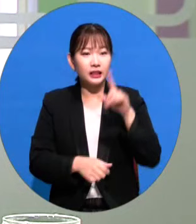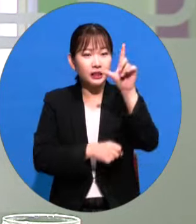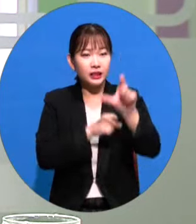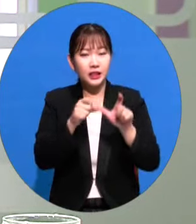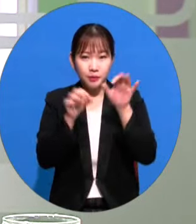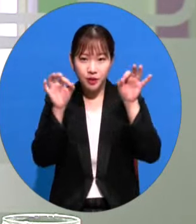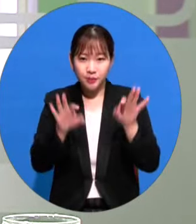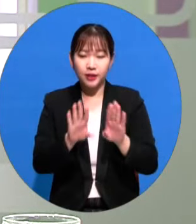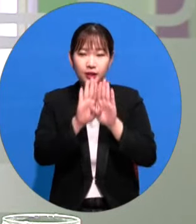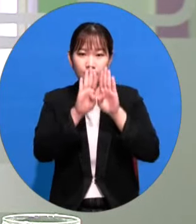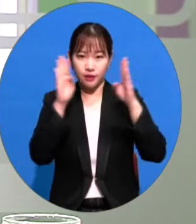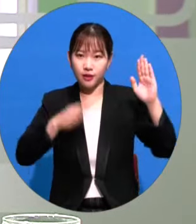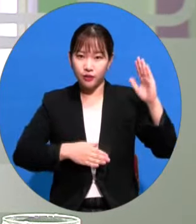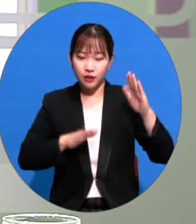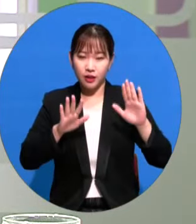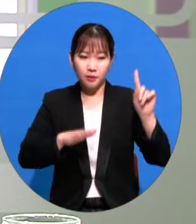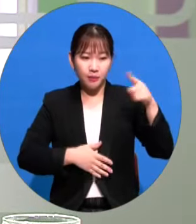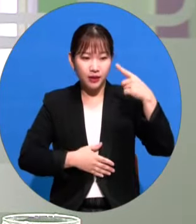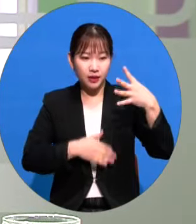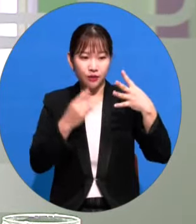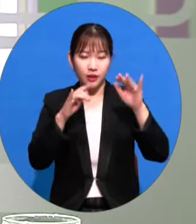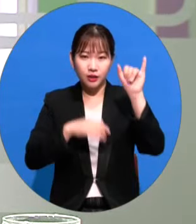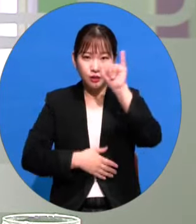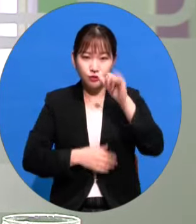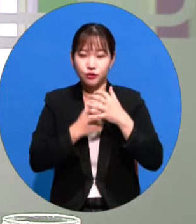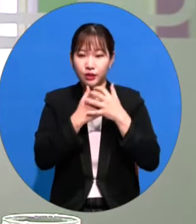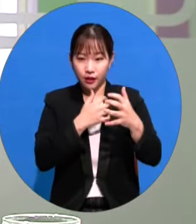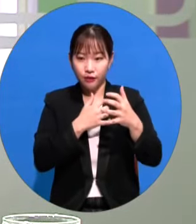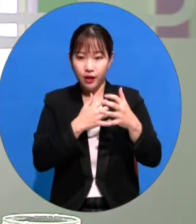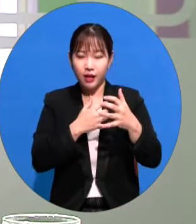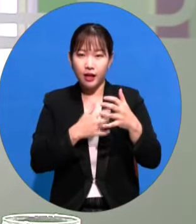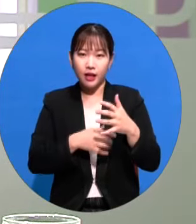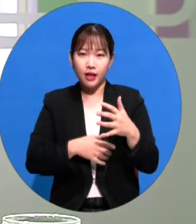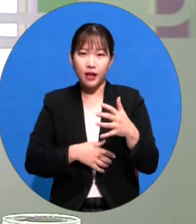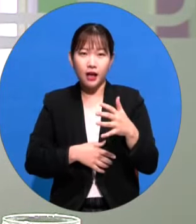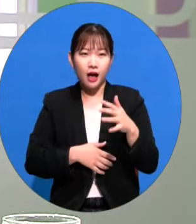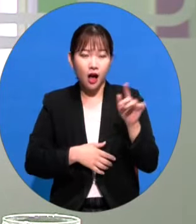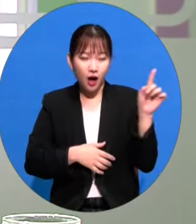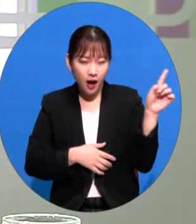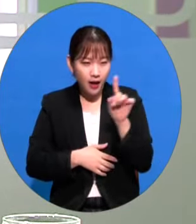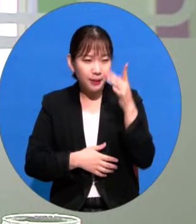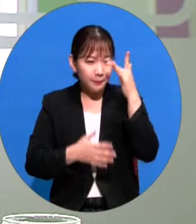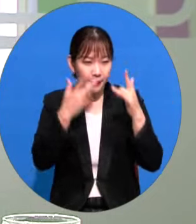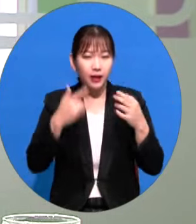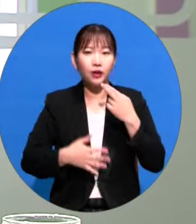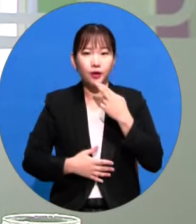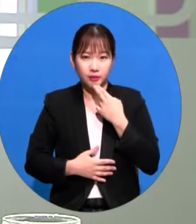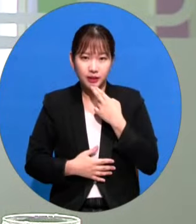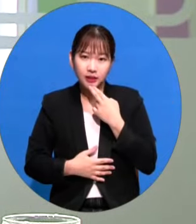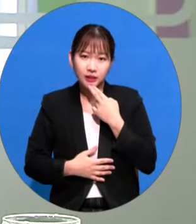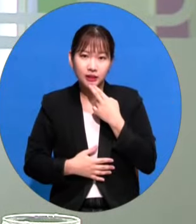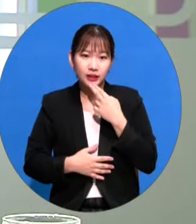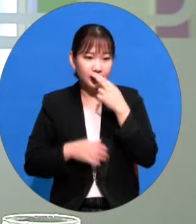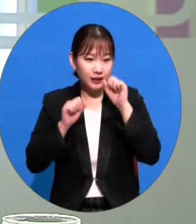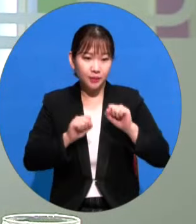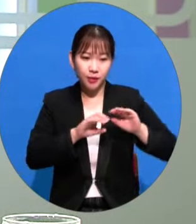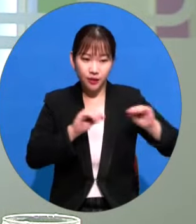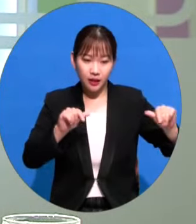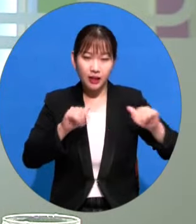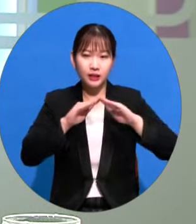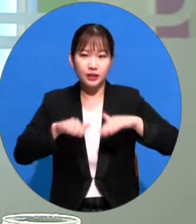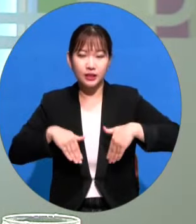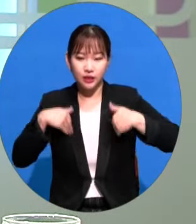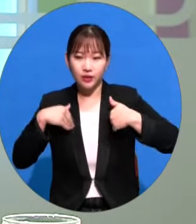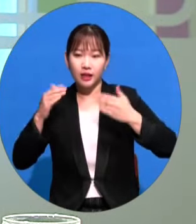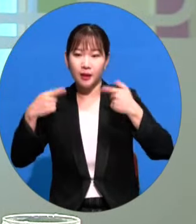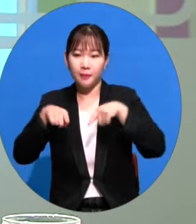만에 개최되는 이번 104회 전국체전은 그 어떤 것 하나도 놓치지 않고 생명의 땅, 전남